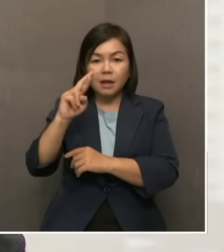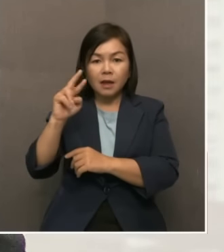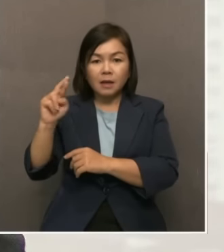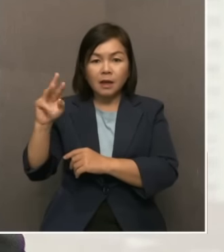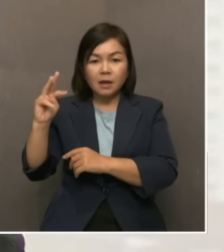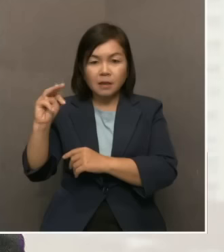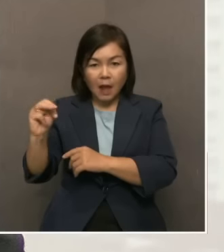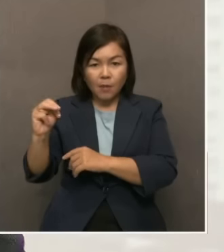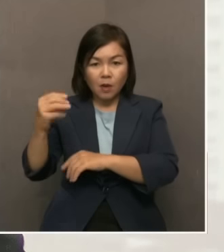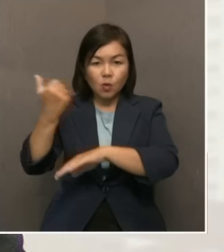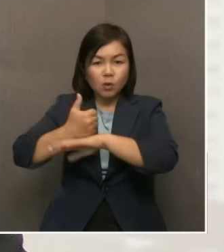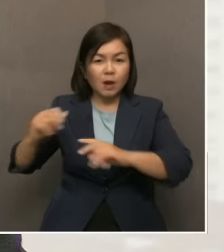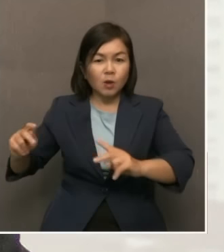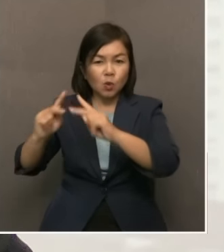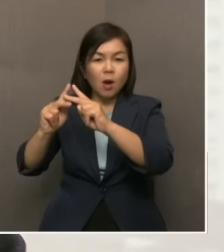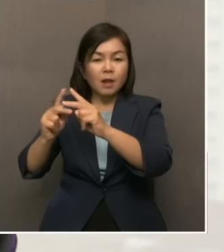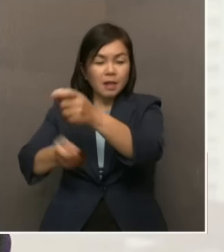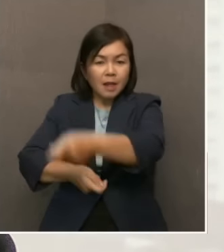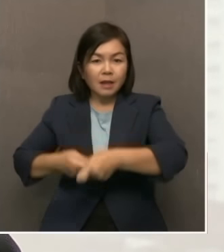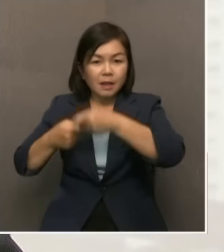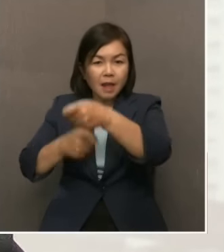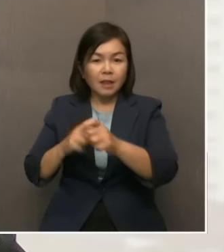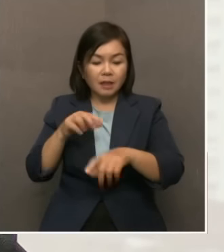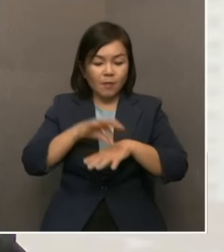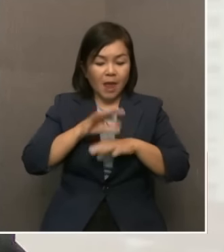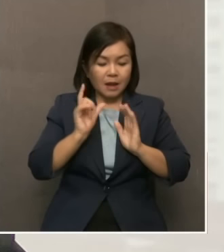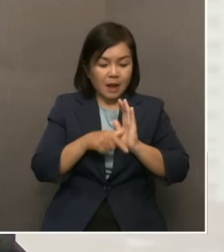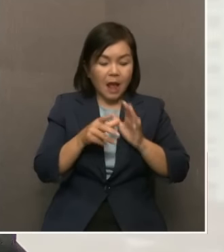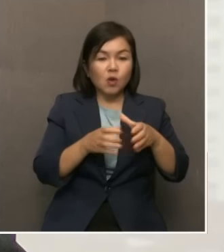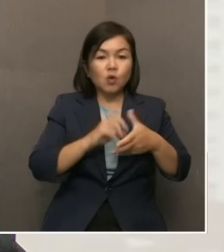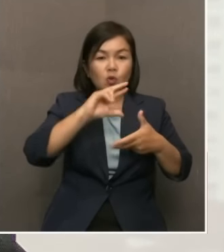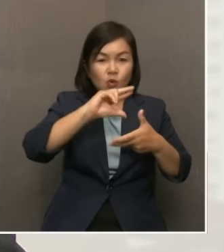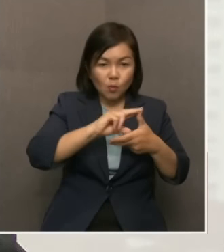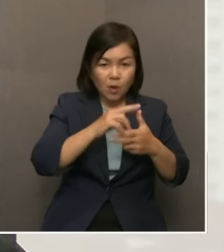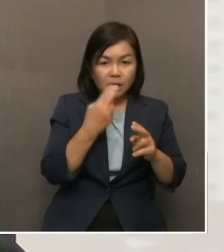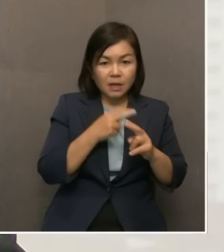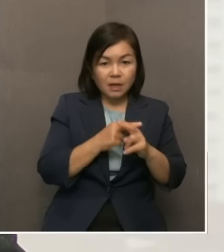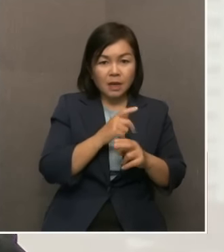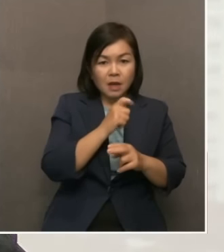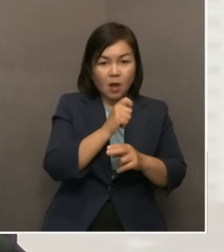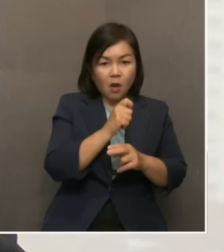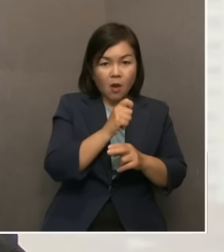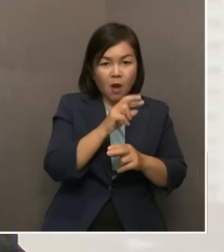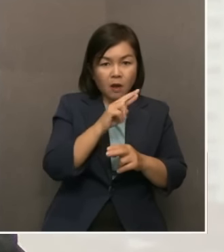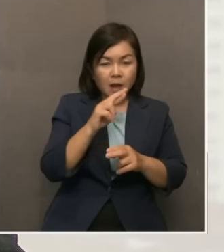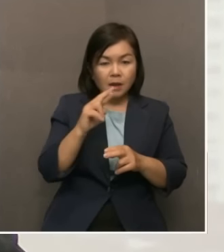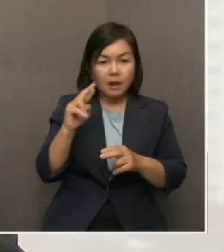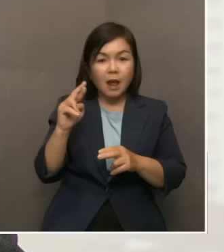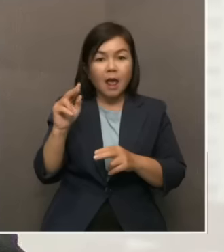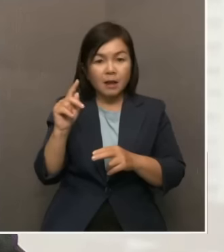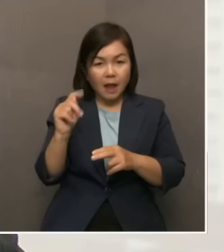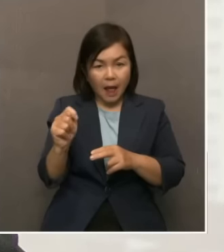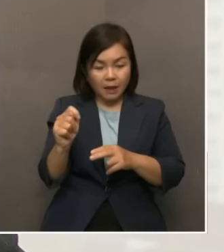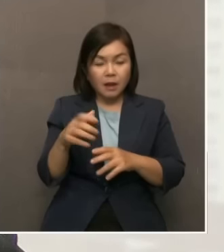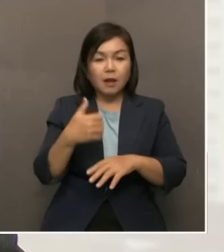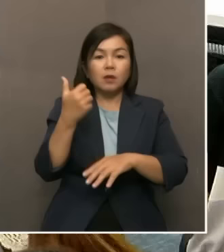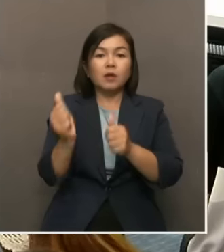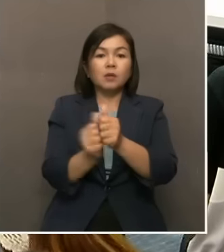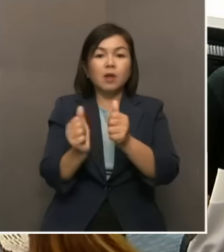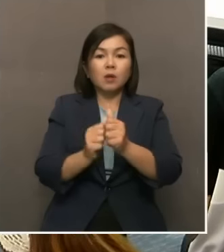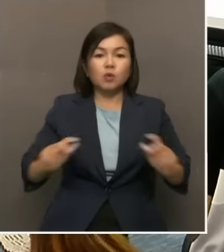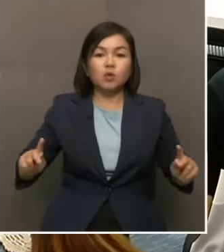ทรวงเกษตรและสหกรณ์ในฐานะเลขาธิการพรรคและนายอรรถกรสิริรัตยากรรัฐมนตรีช่วยว่า